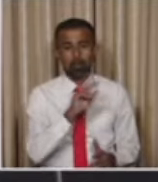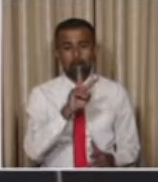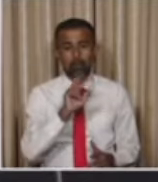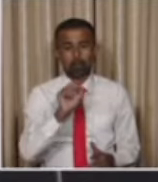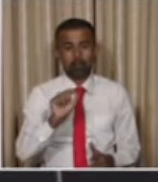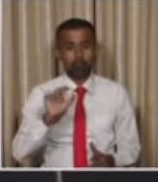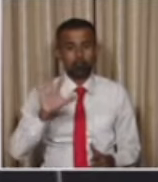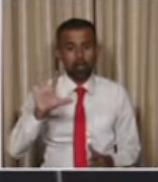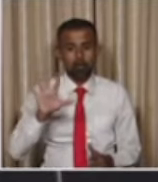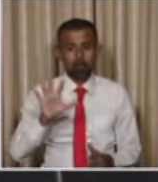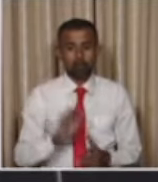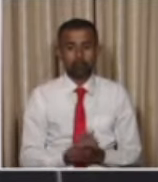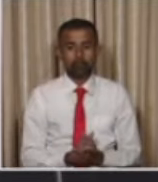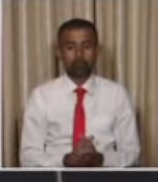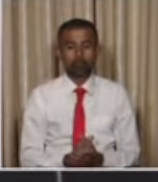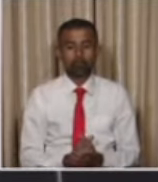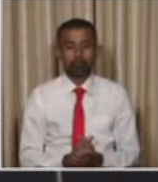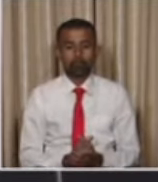62.5ක්.